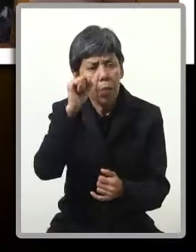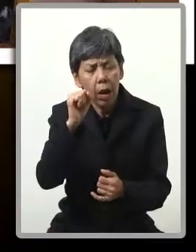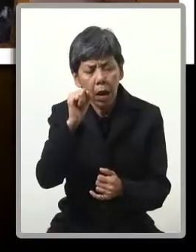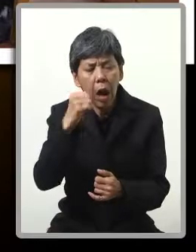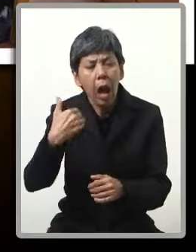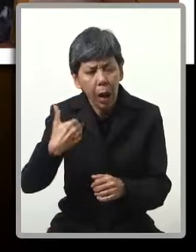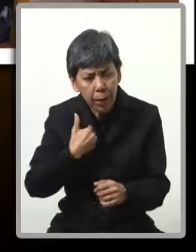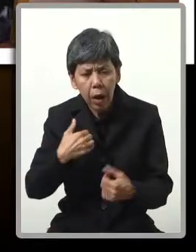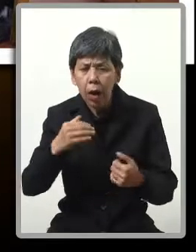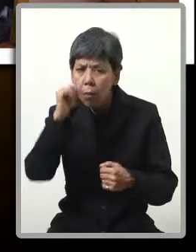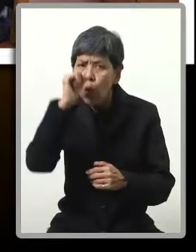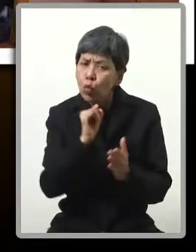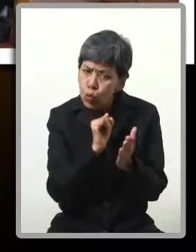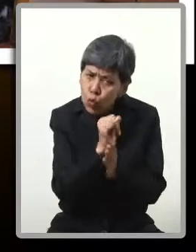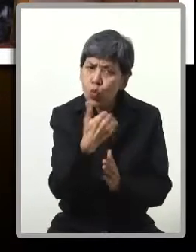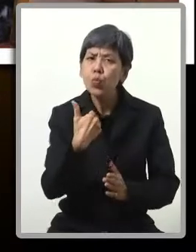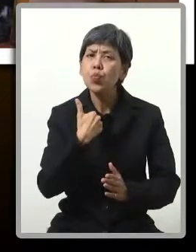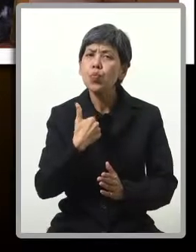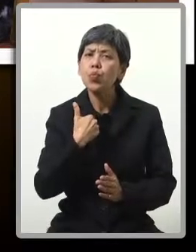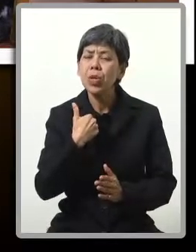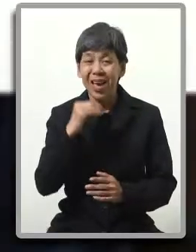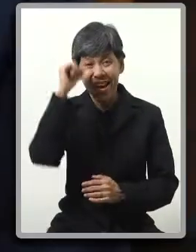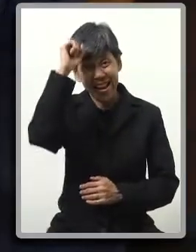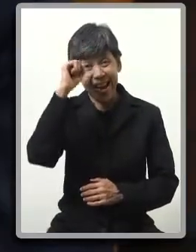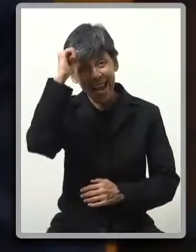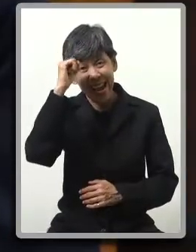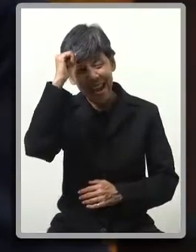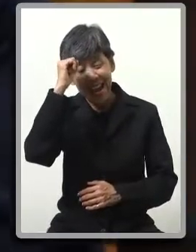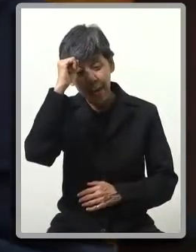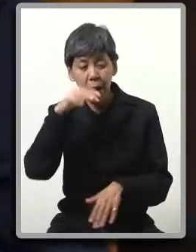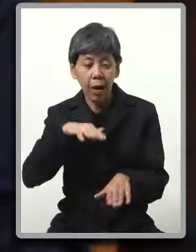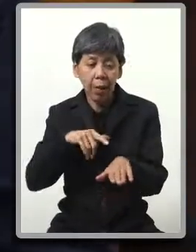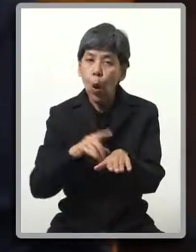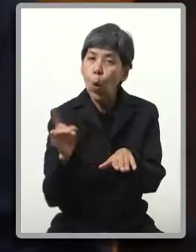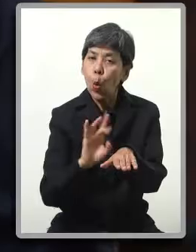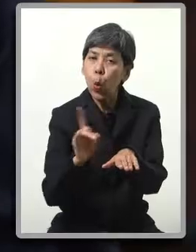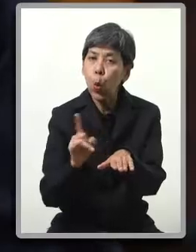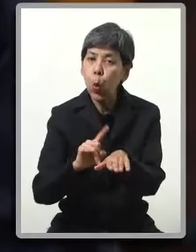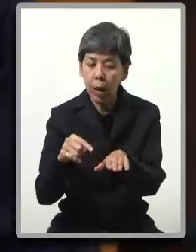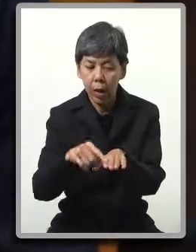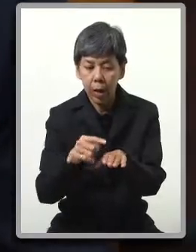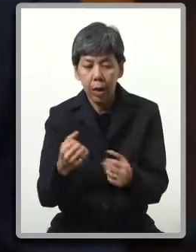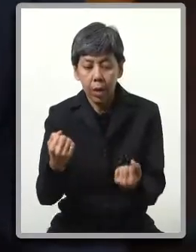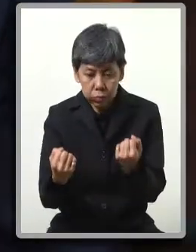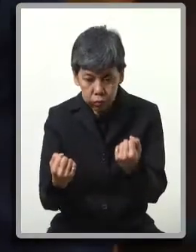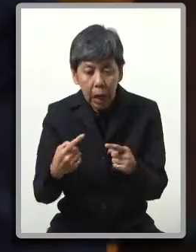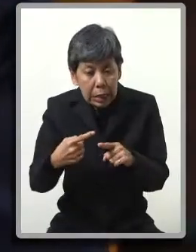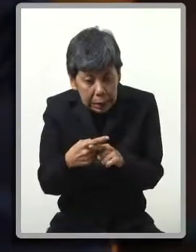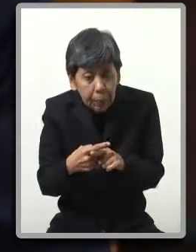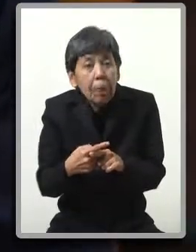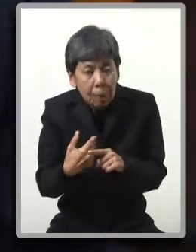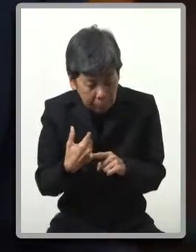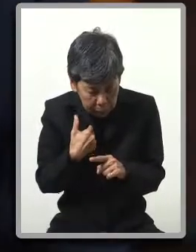ไม่ใช่รถเมย์ผิดอย่างเดียวรถเมย์ก็เป็นฝ่ายถูกก็มีเพียงแต่รถเมย์เนี่ยชนแล้วมันไม่พังแต่คนขับนะคนนั้นพังและบาดเจ็บจะเป็นหนัก